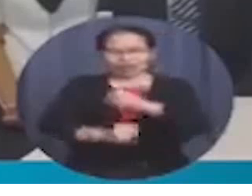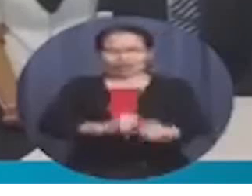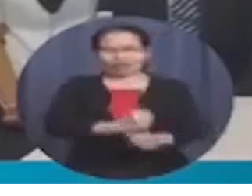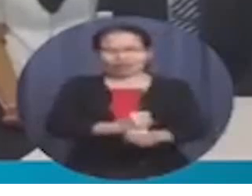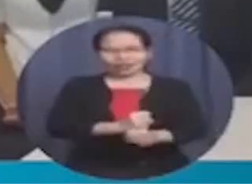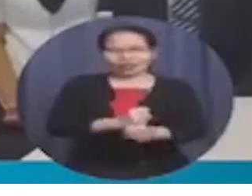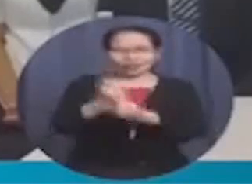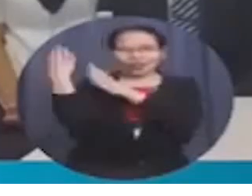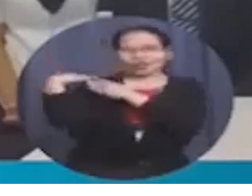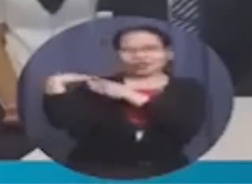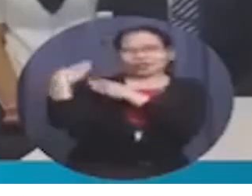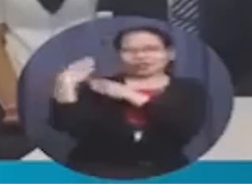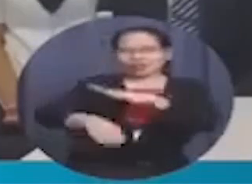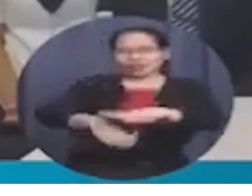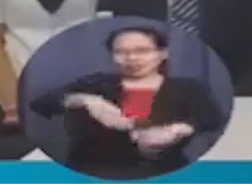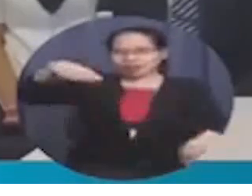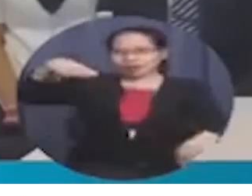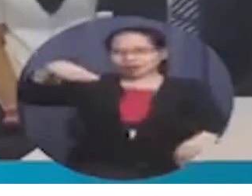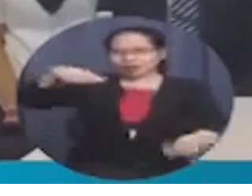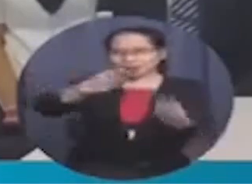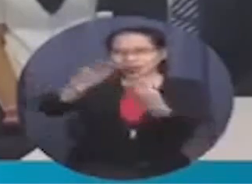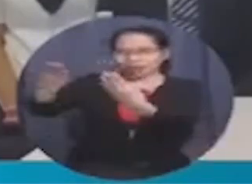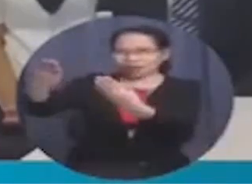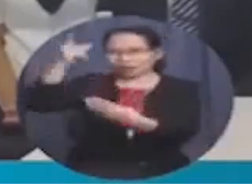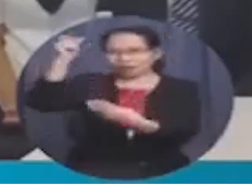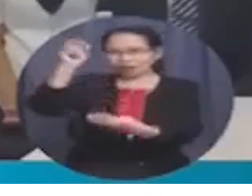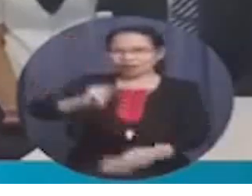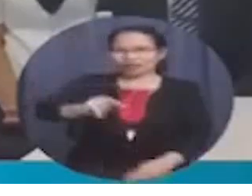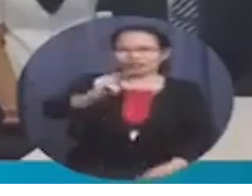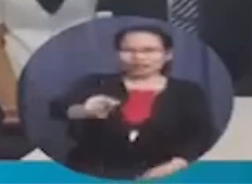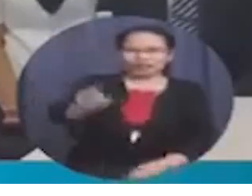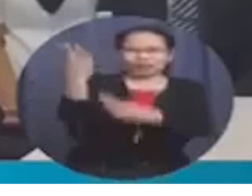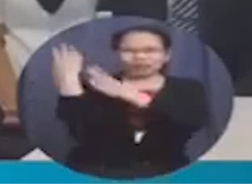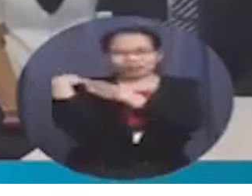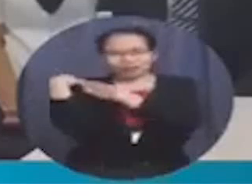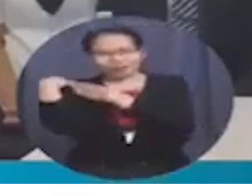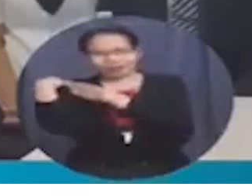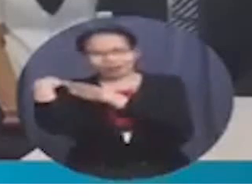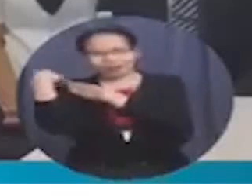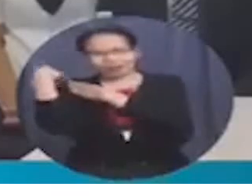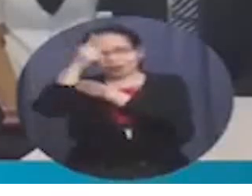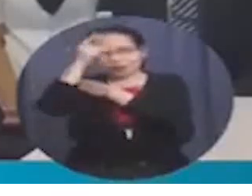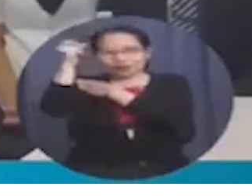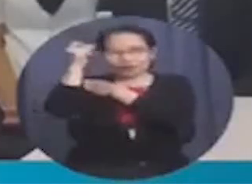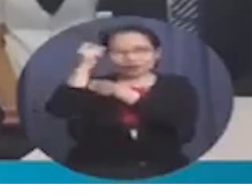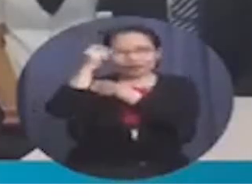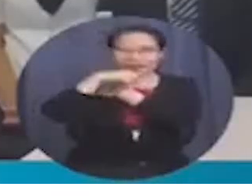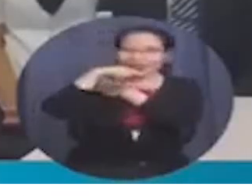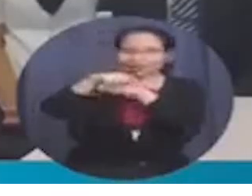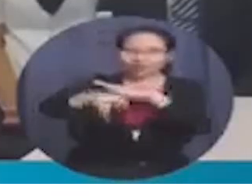taon, papasanin yan, ilalabas. Kasi kailangang pasanin sapagkat